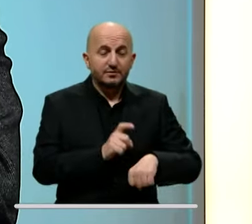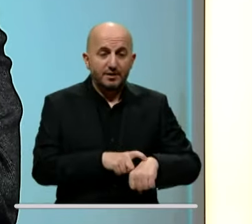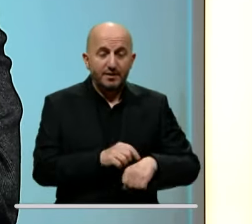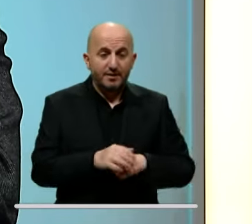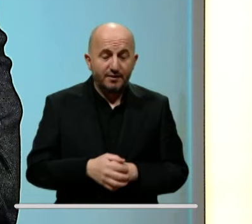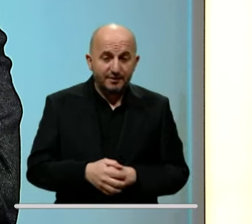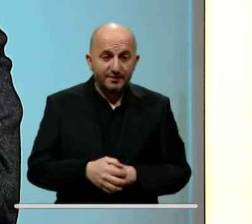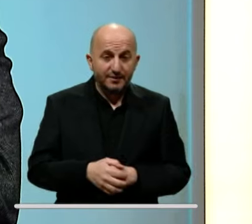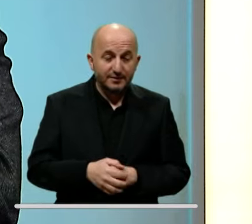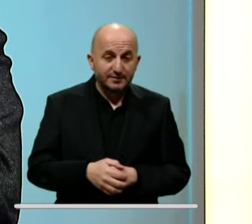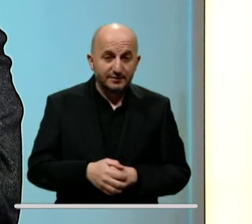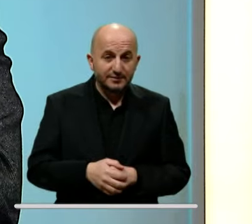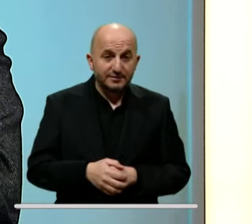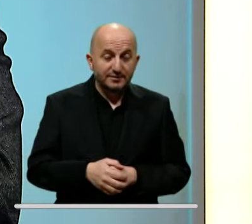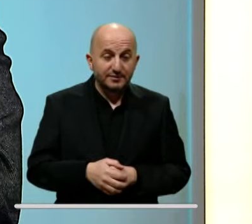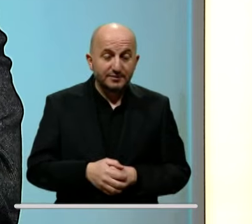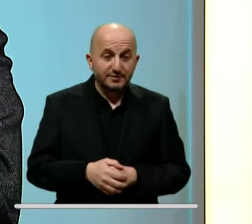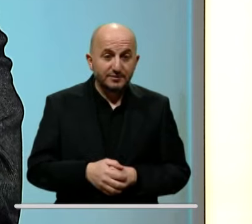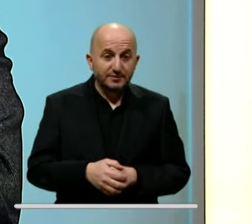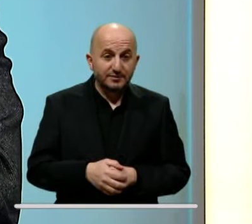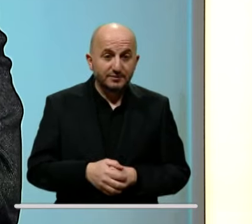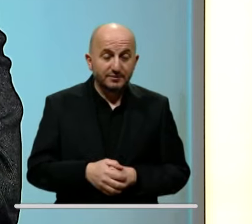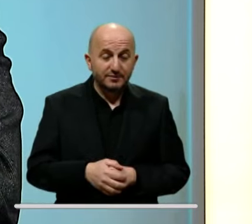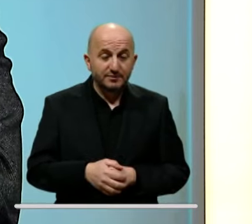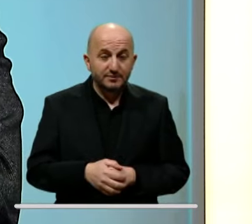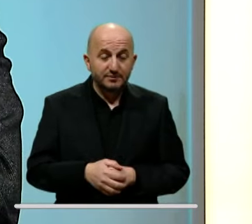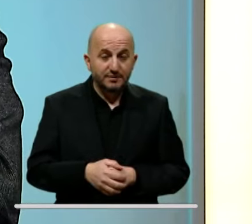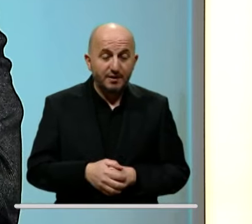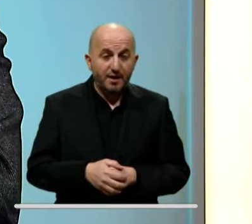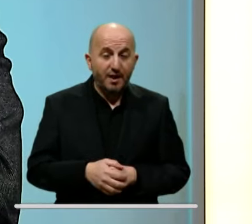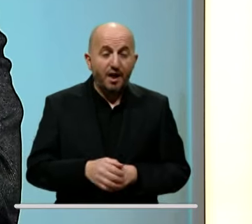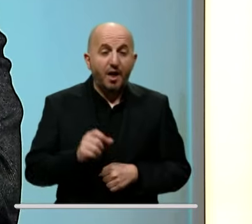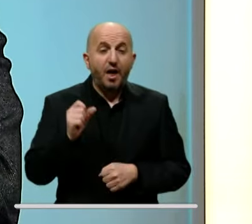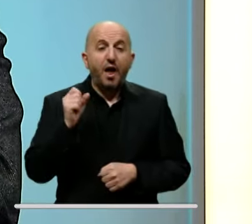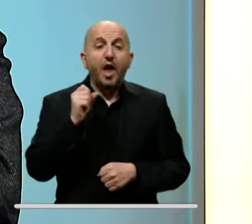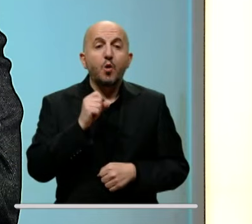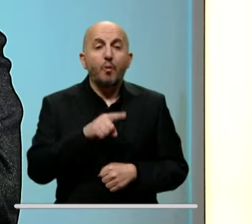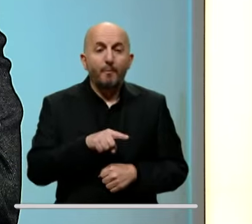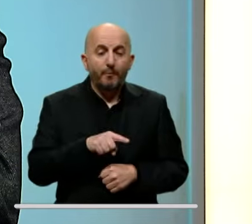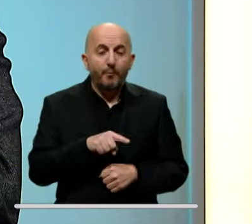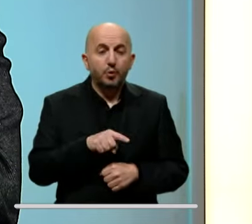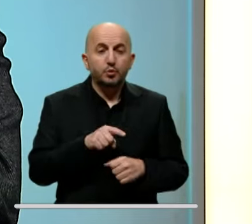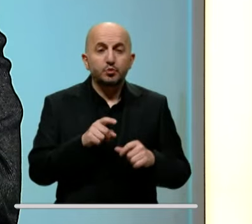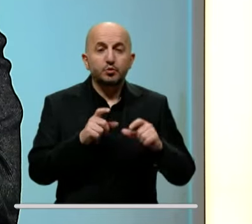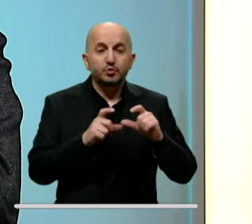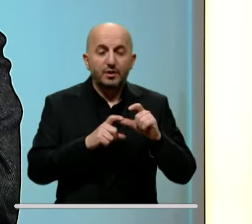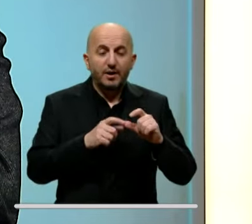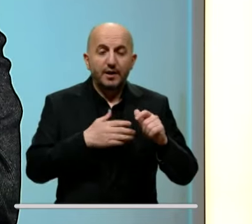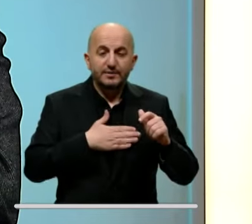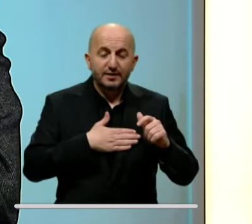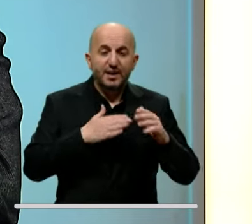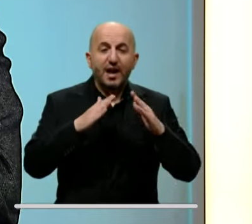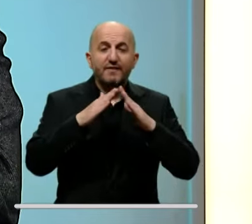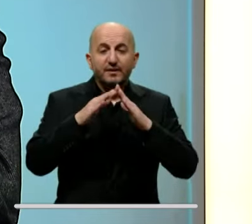Eee yani eb eyyü El Ensari Hazretlerinin evinin yanında bir